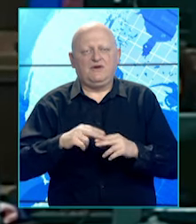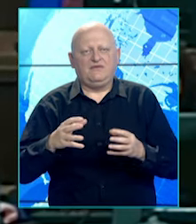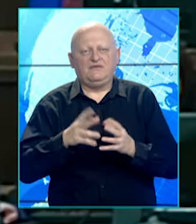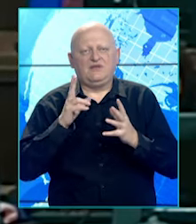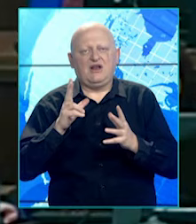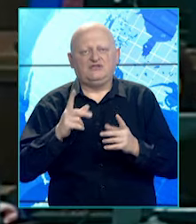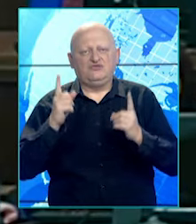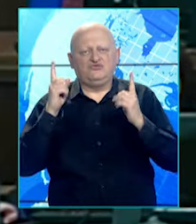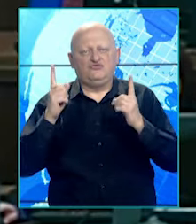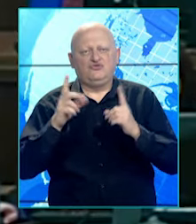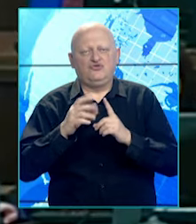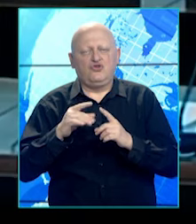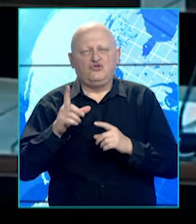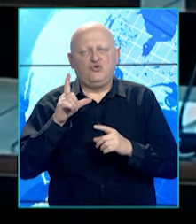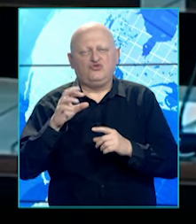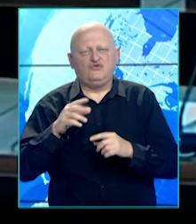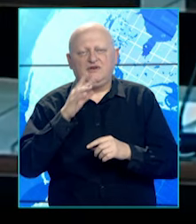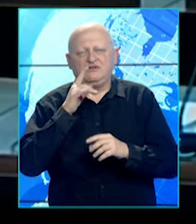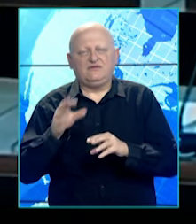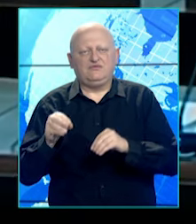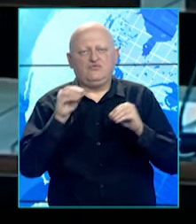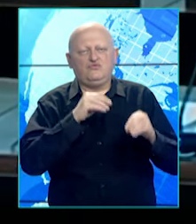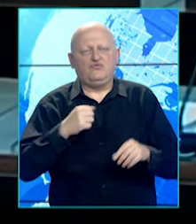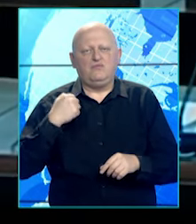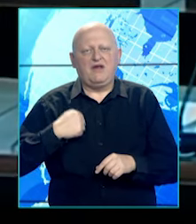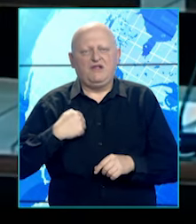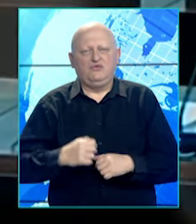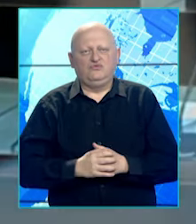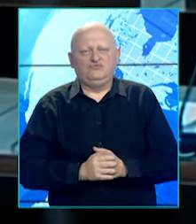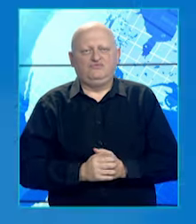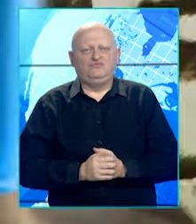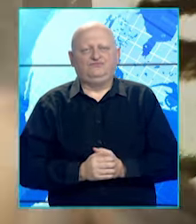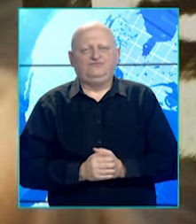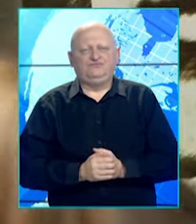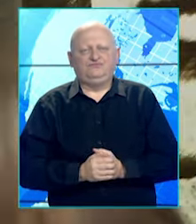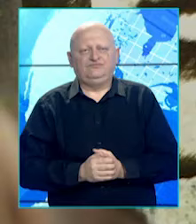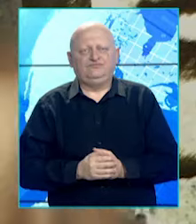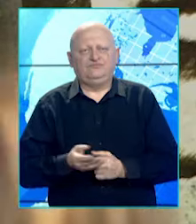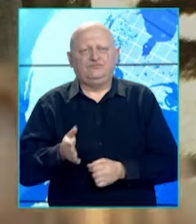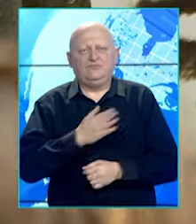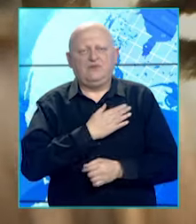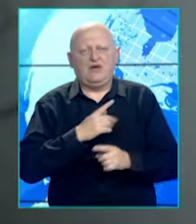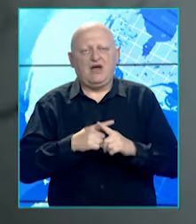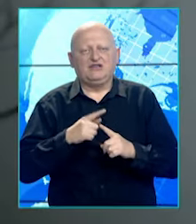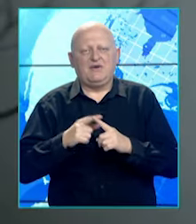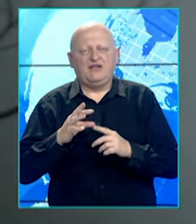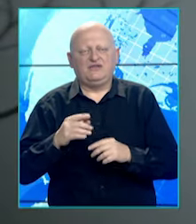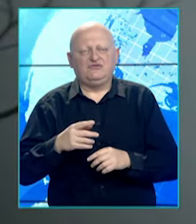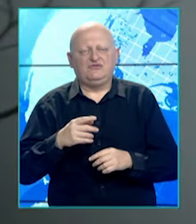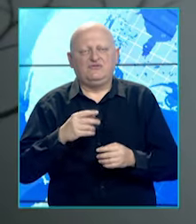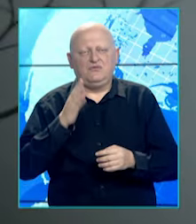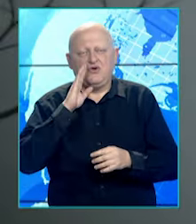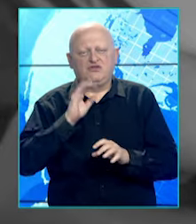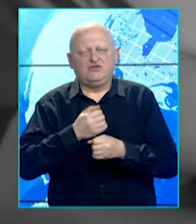tim traže da se suđenje Dodiku i Lukiću iz Sarajeva premjesti u Banja Luku. Preminuo Hadžem Hajdarević,